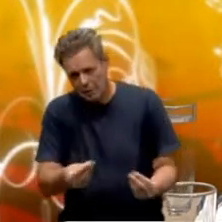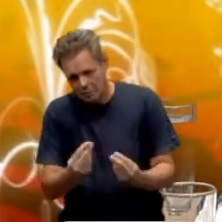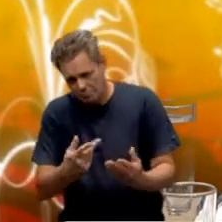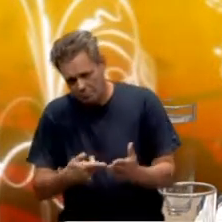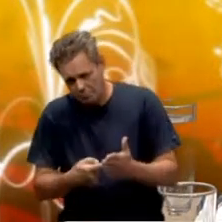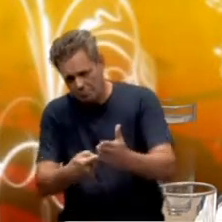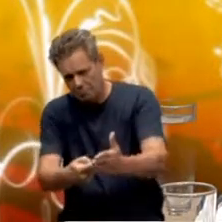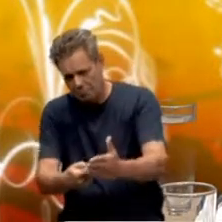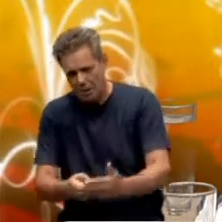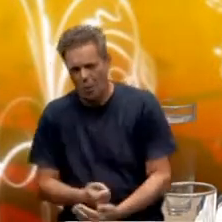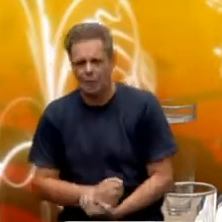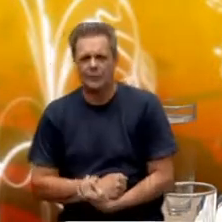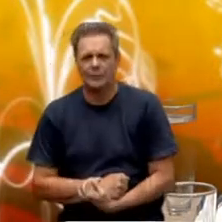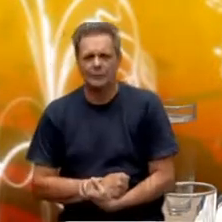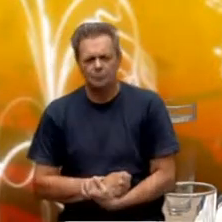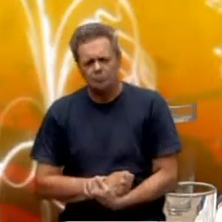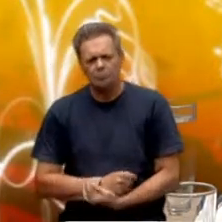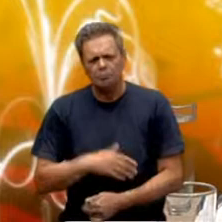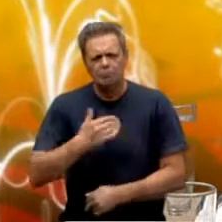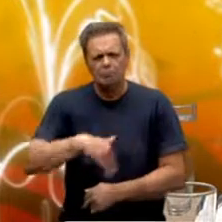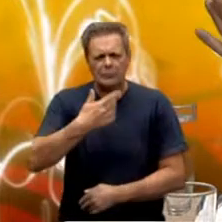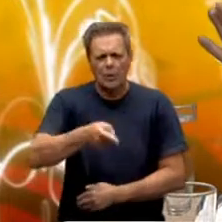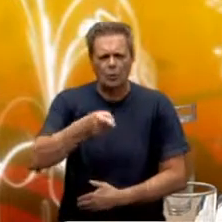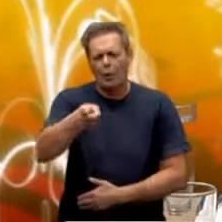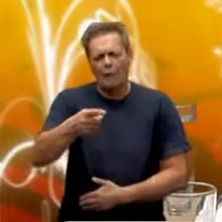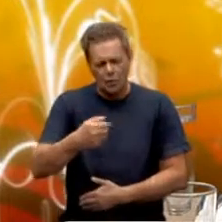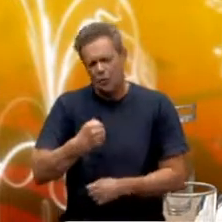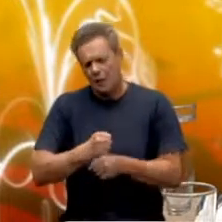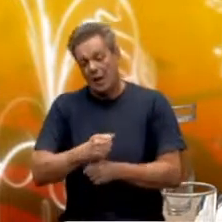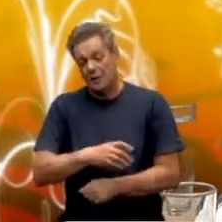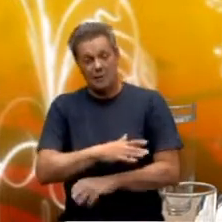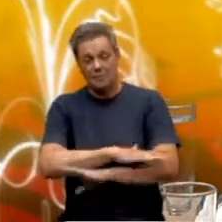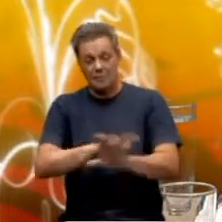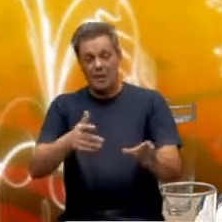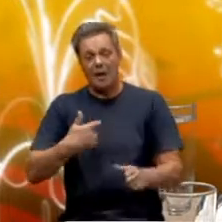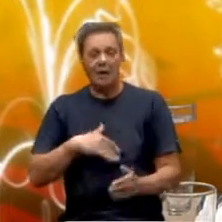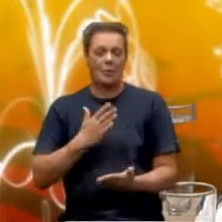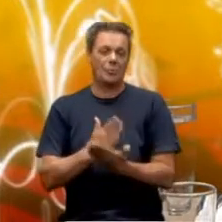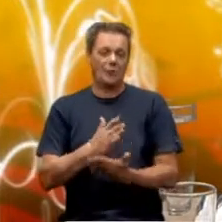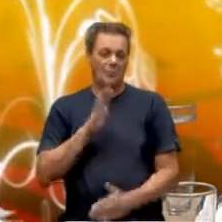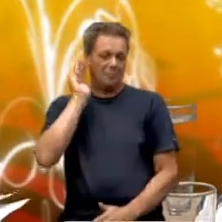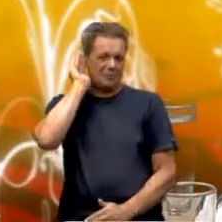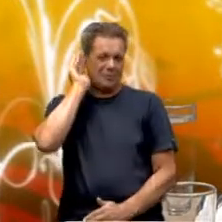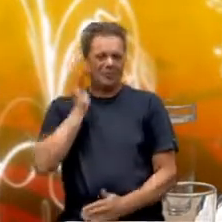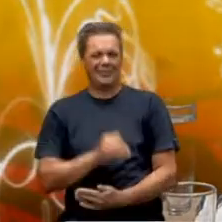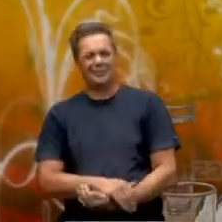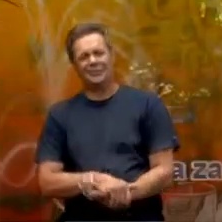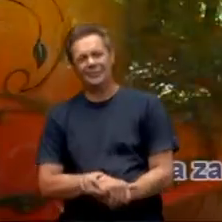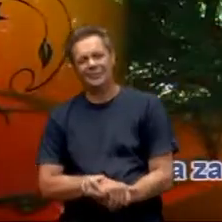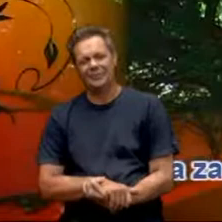te vaše konvencije? Može. Pa ćete onda vi sve raditi, ja ću se vas samo slušati. Može.